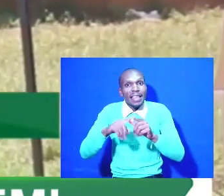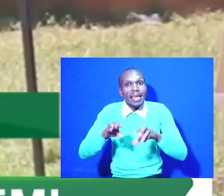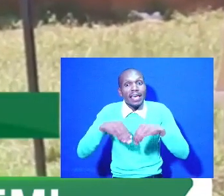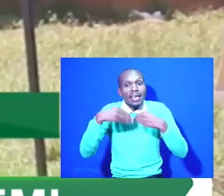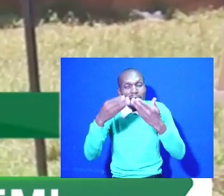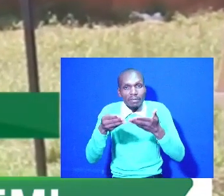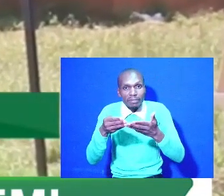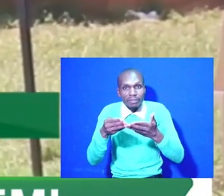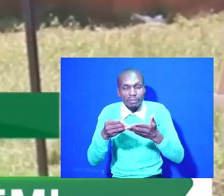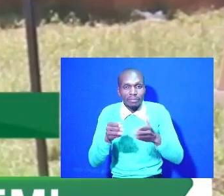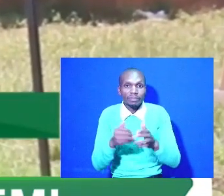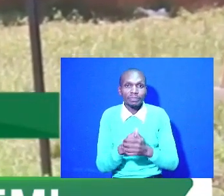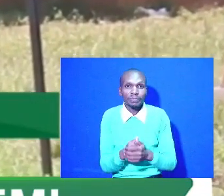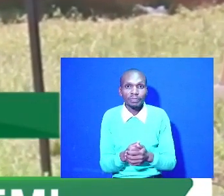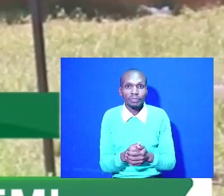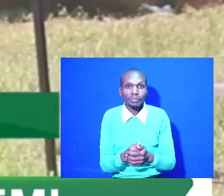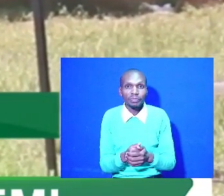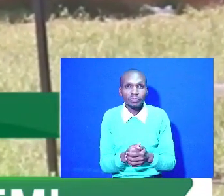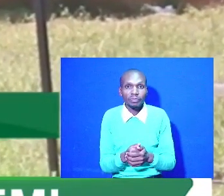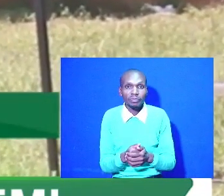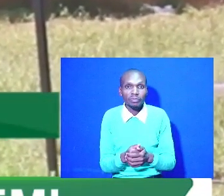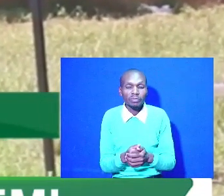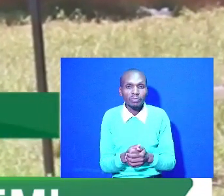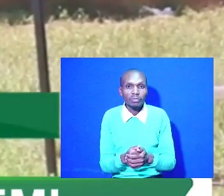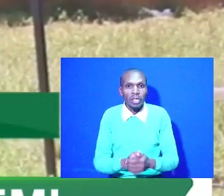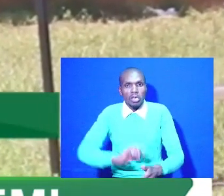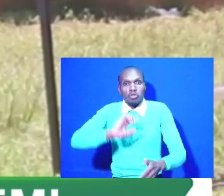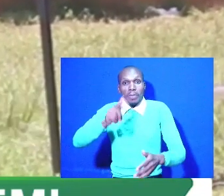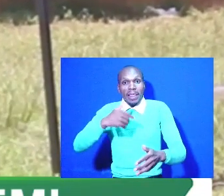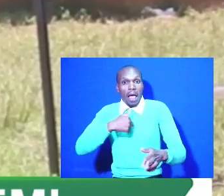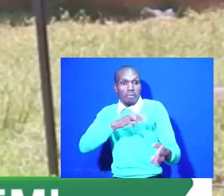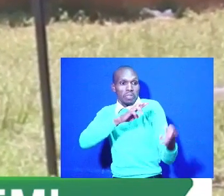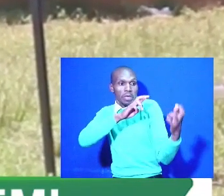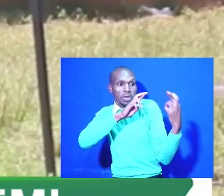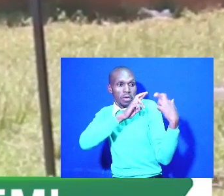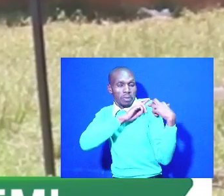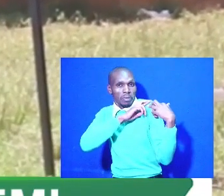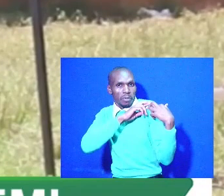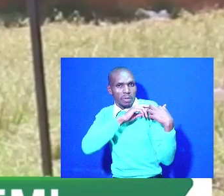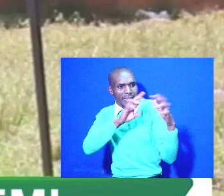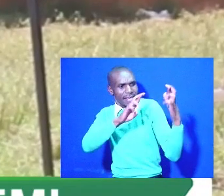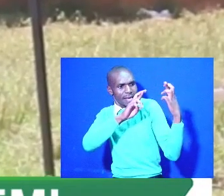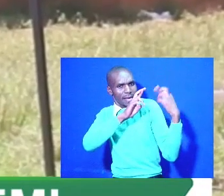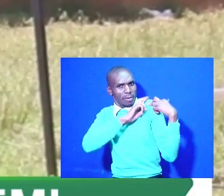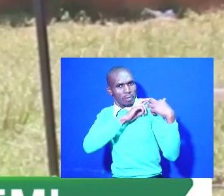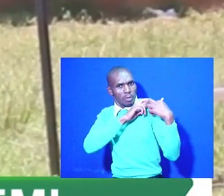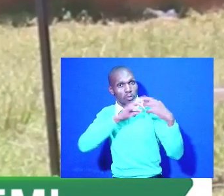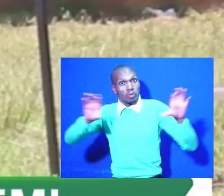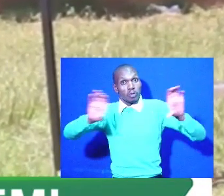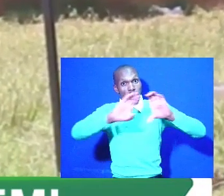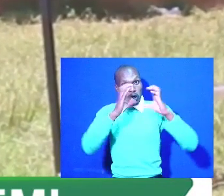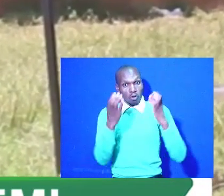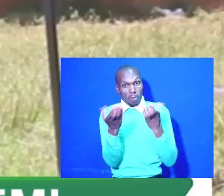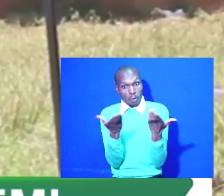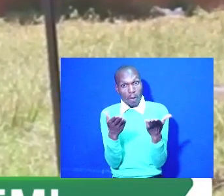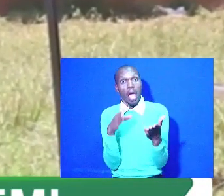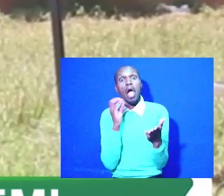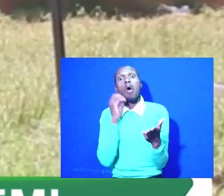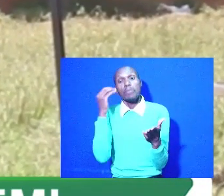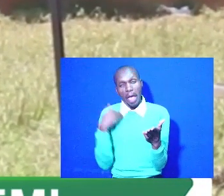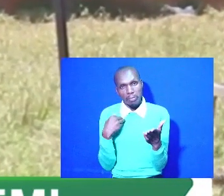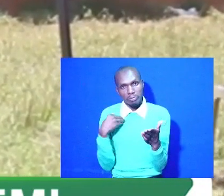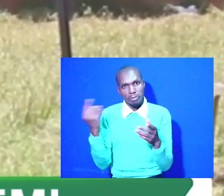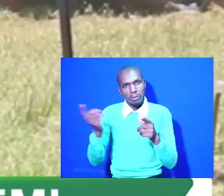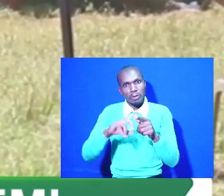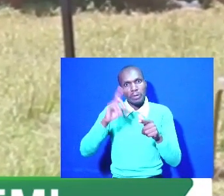However young you are, know you have a responsibility. A responsibility to the community where you come from. You